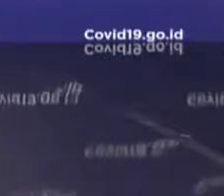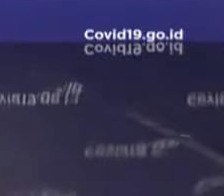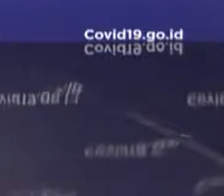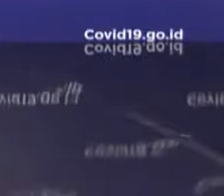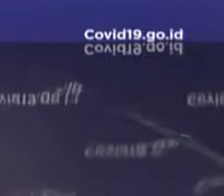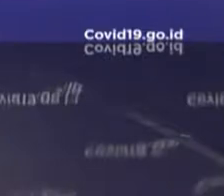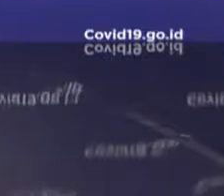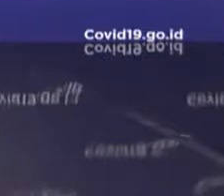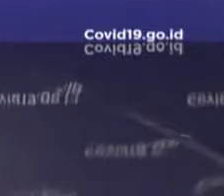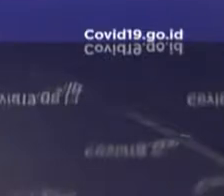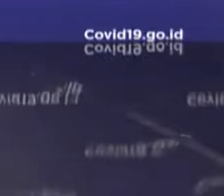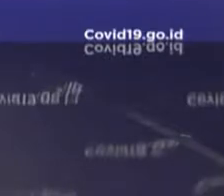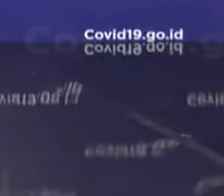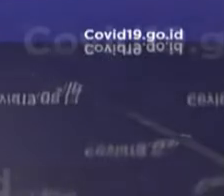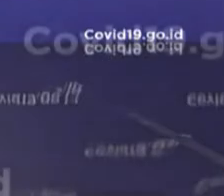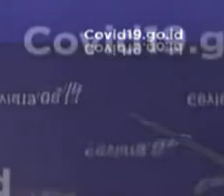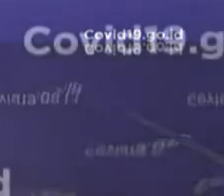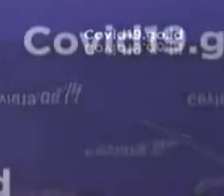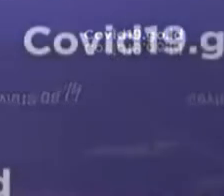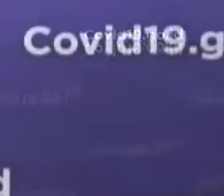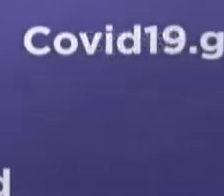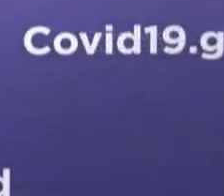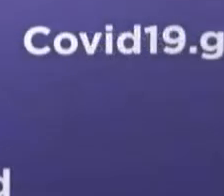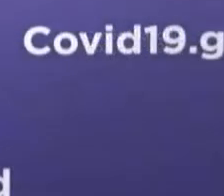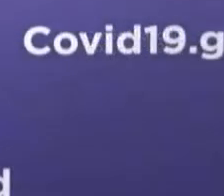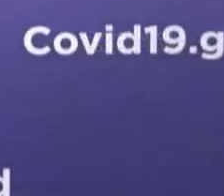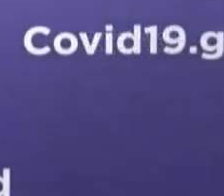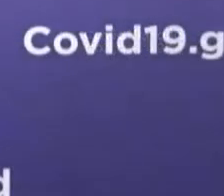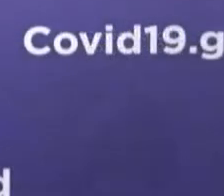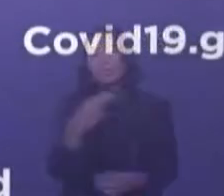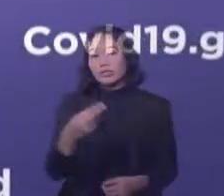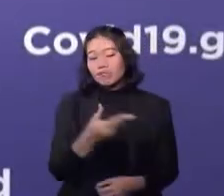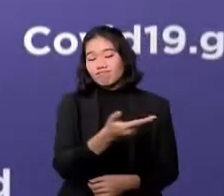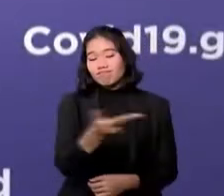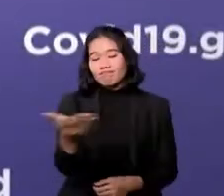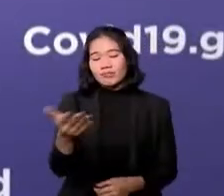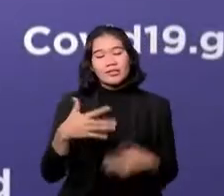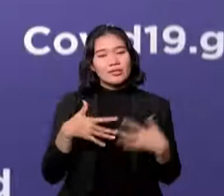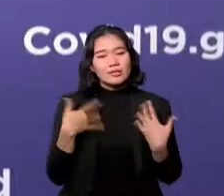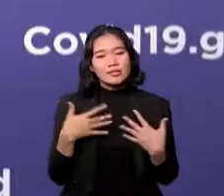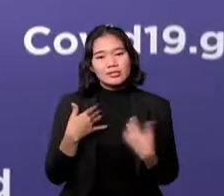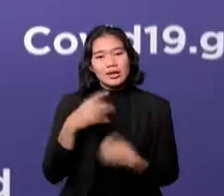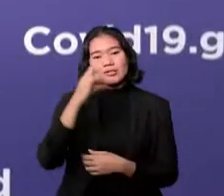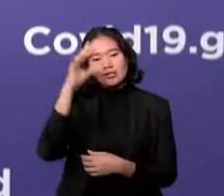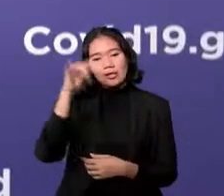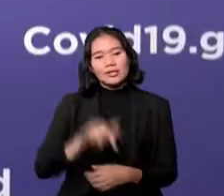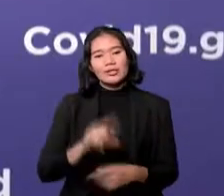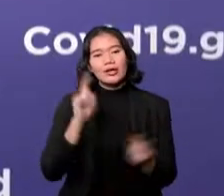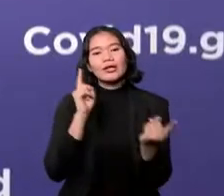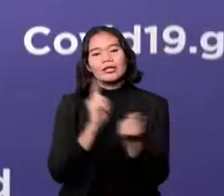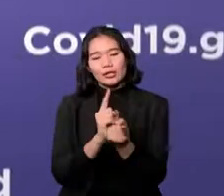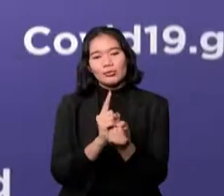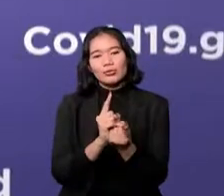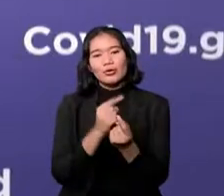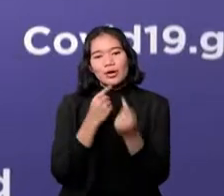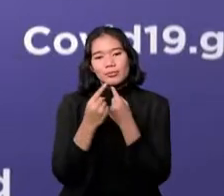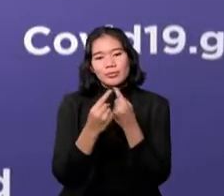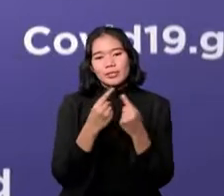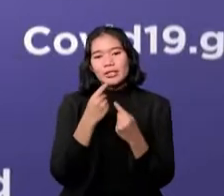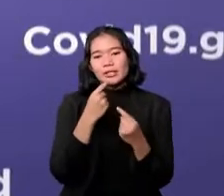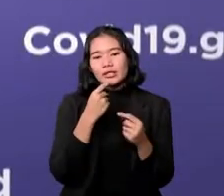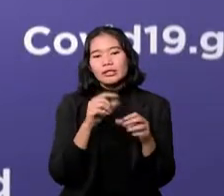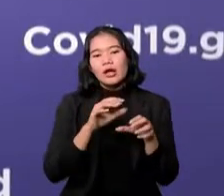Ya baik, selamat siang pemirsa, Bapak Ibu, anak-anak Indonesia dimanapun Anda berada. Senang sekali siang ini kita berjumpa kembali dalam bincang